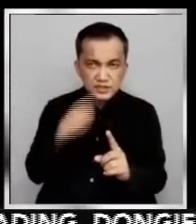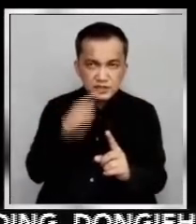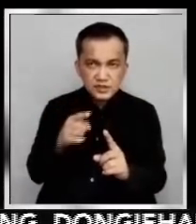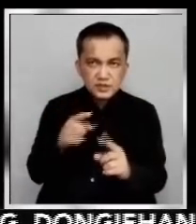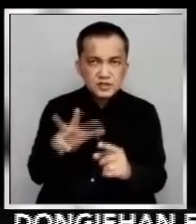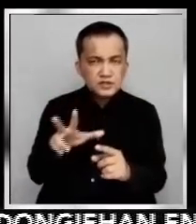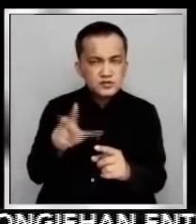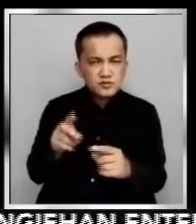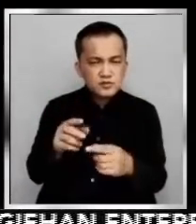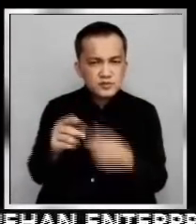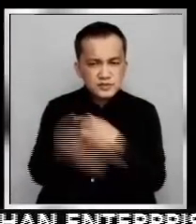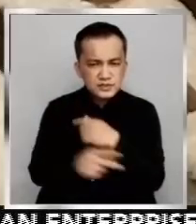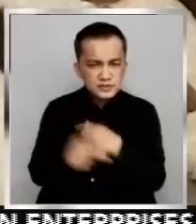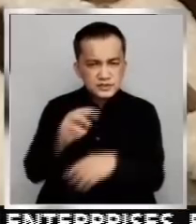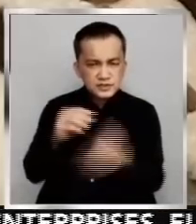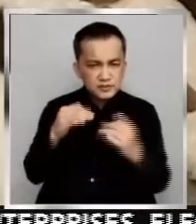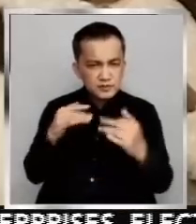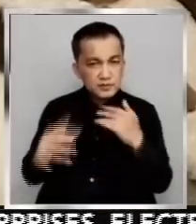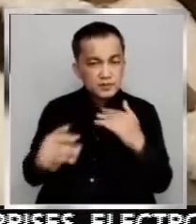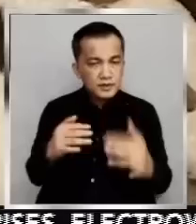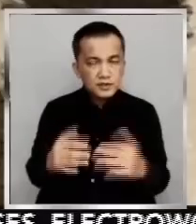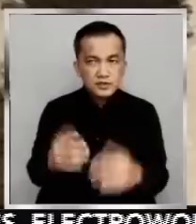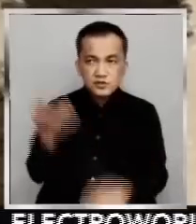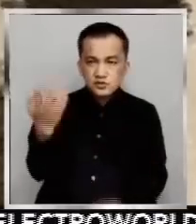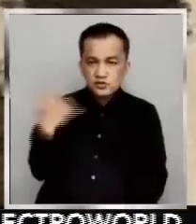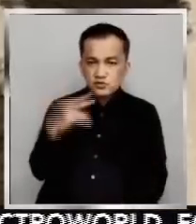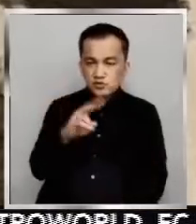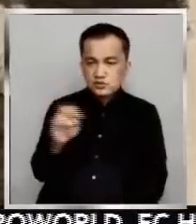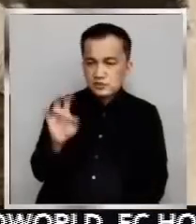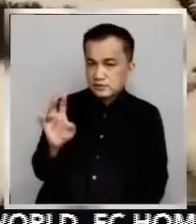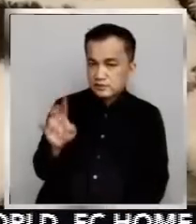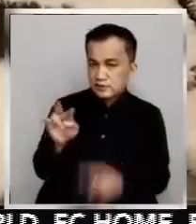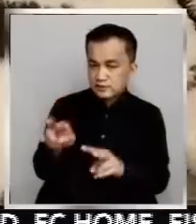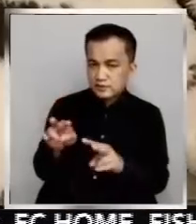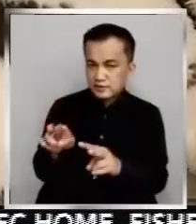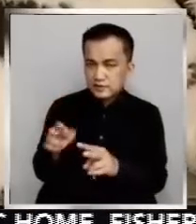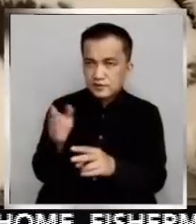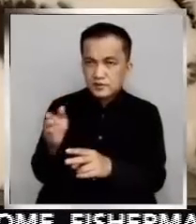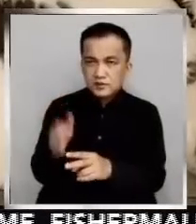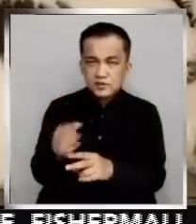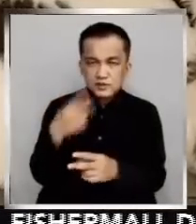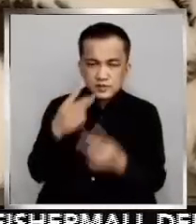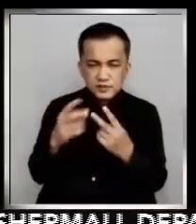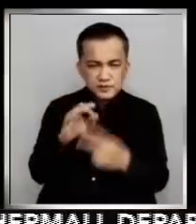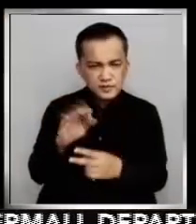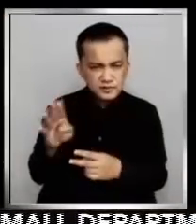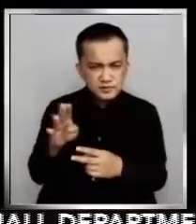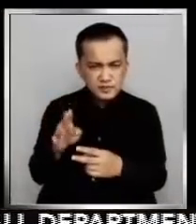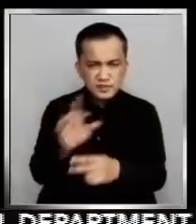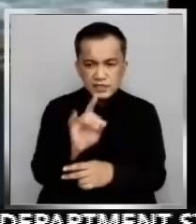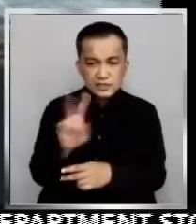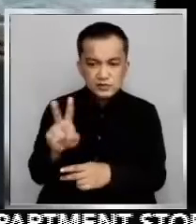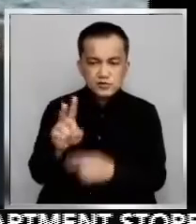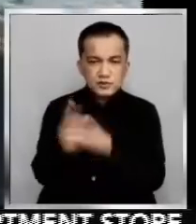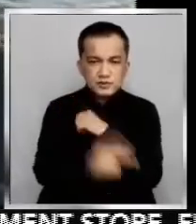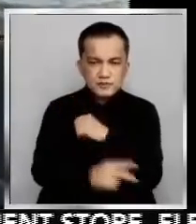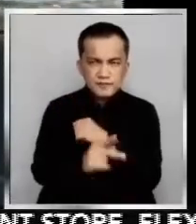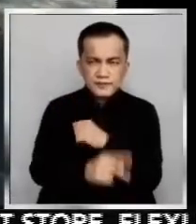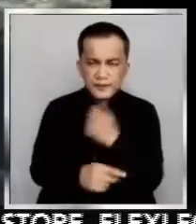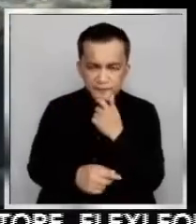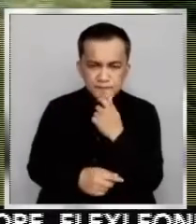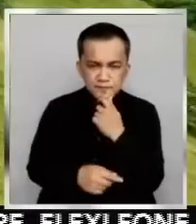Way back 2017, I saw a random post in Facebook din. Nag-82 provinces din siya. I finished it